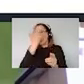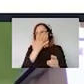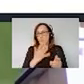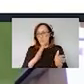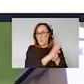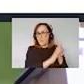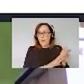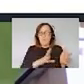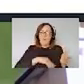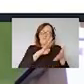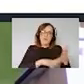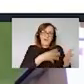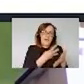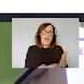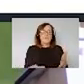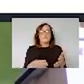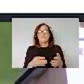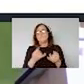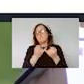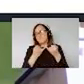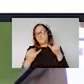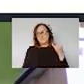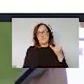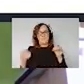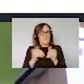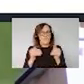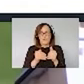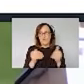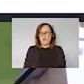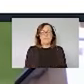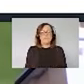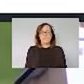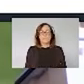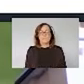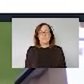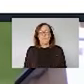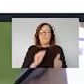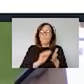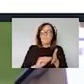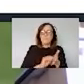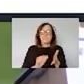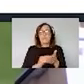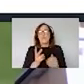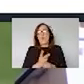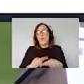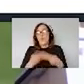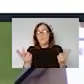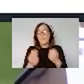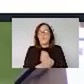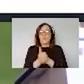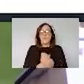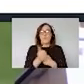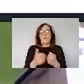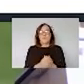tutaj pisać w kratkę. Opcji jest bardzo dużo, tak jak mówię, pisania, udostępniania dokumentów, mogę